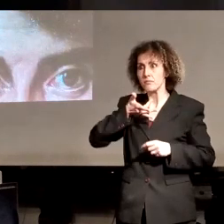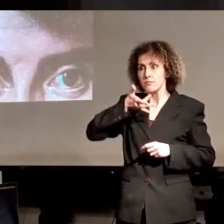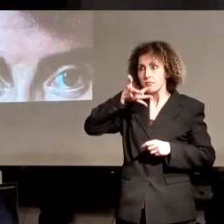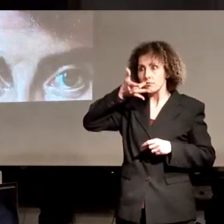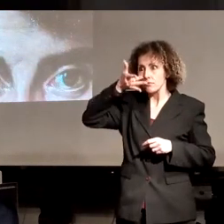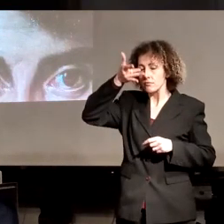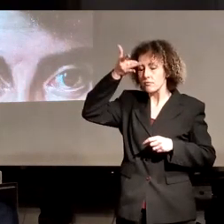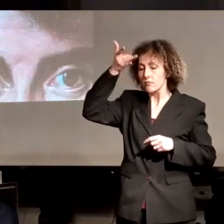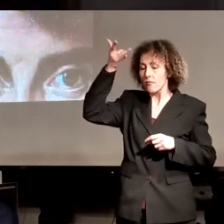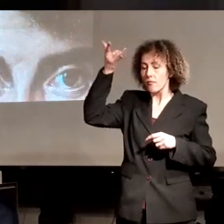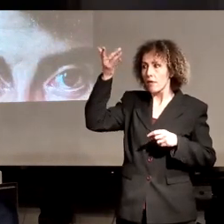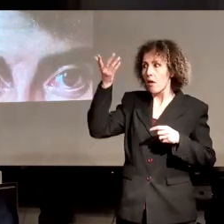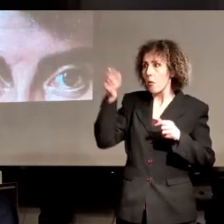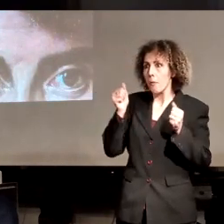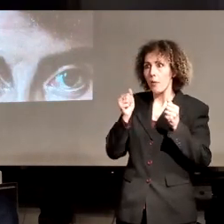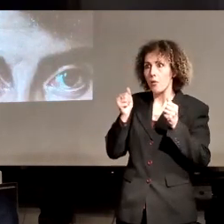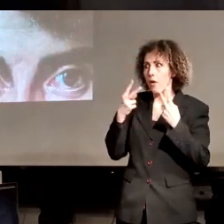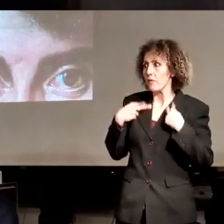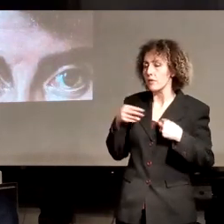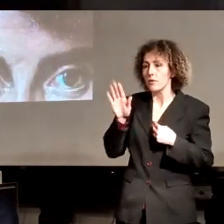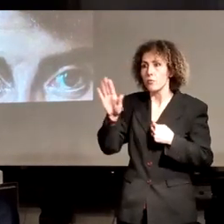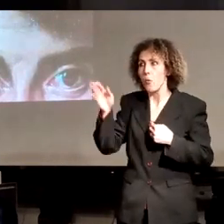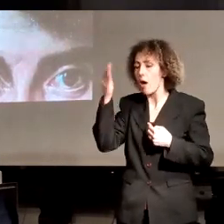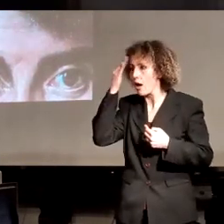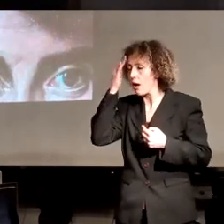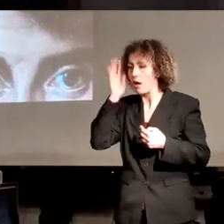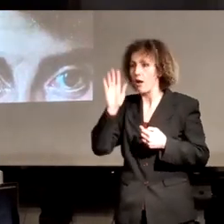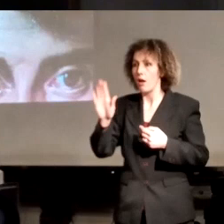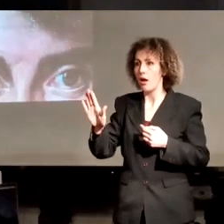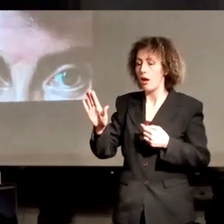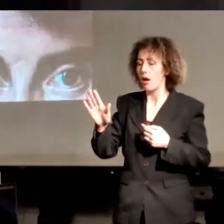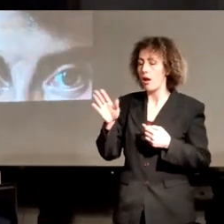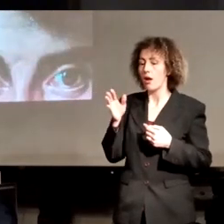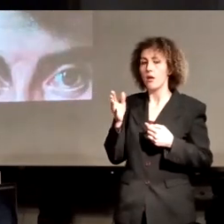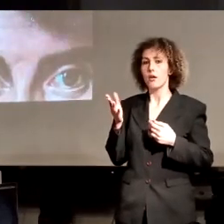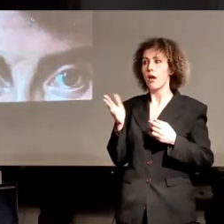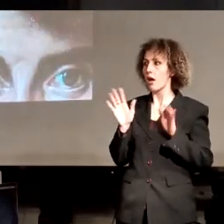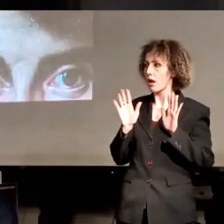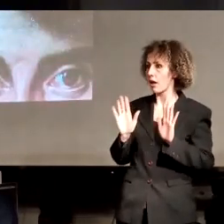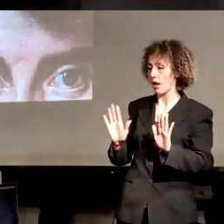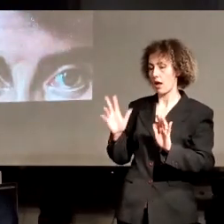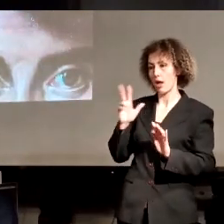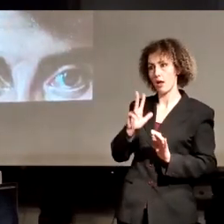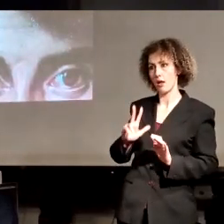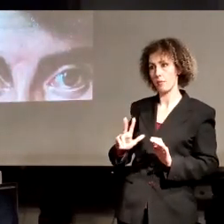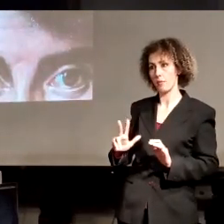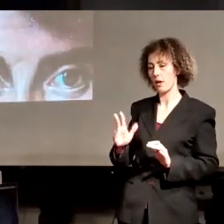temere per la sua vita o per la sua ragione calmatevi vi prego dischi